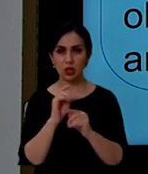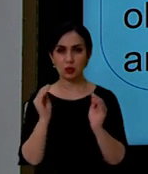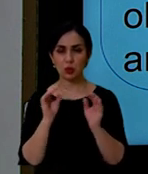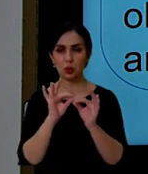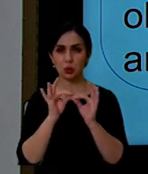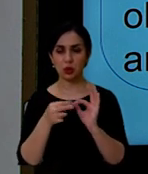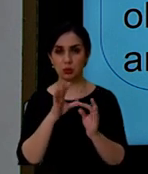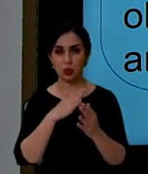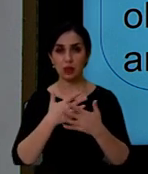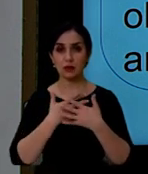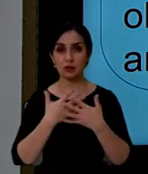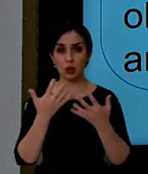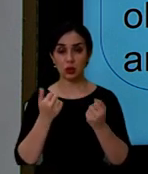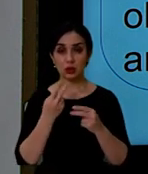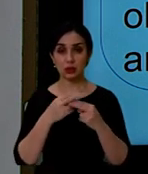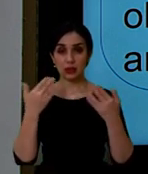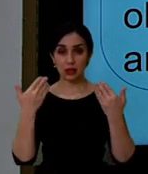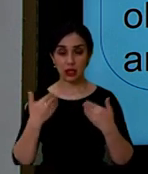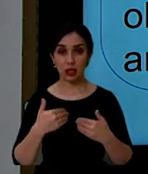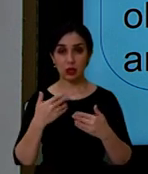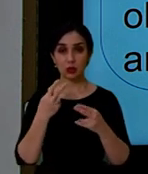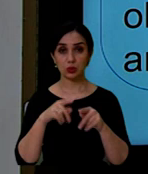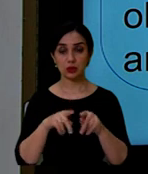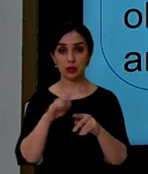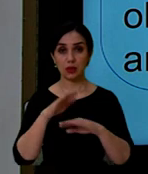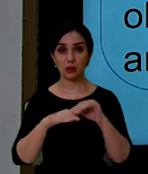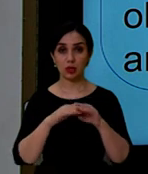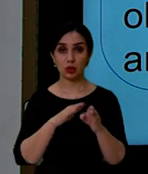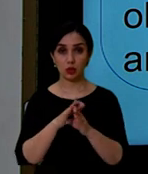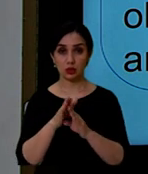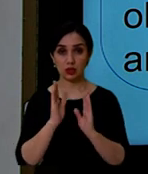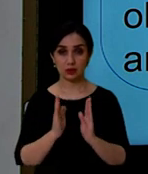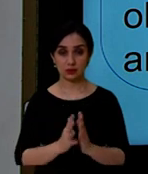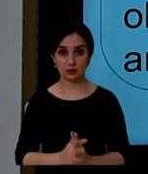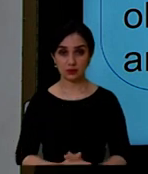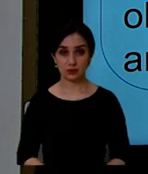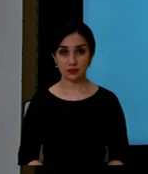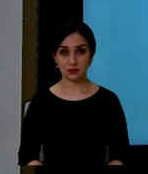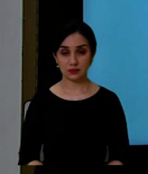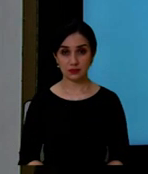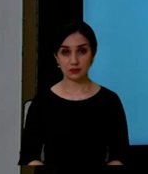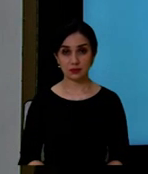olish ularda tana yuzasi orqali amalga oshadi.